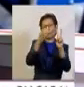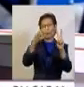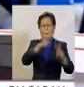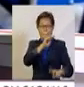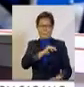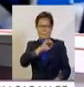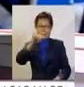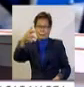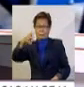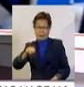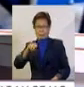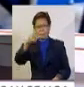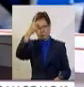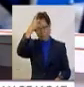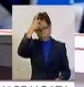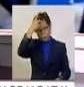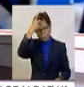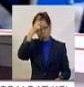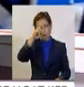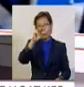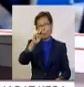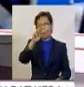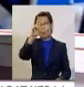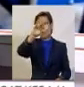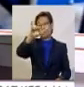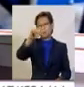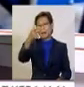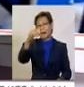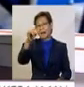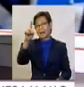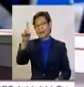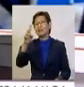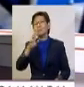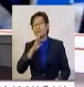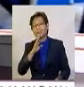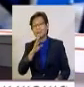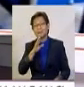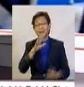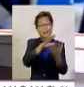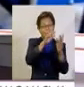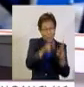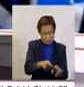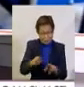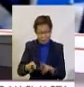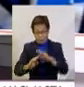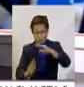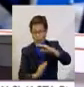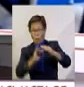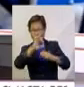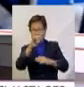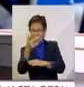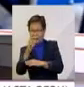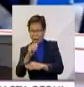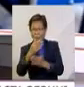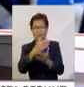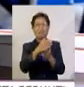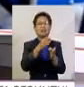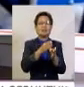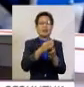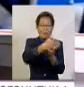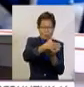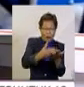di Jabatan Perdana Menteri, Datuk Seri Dr. Mujahid Yusuf Rawa berkata, rangka rancangan di bawah JAKIM itu sebagai fasa